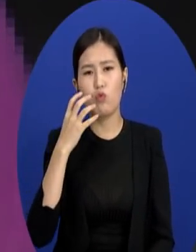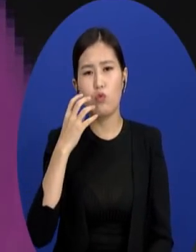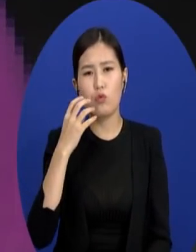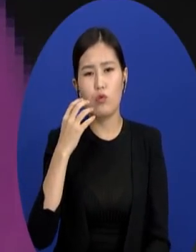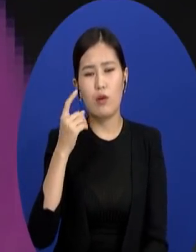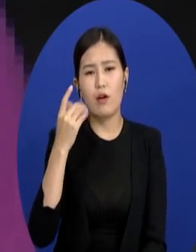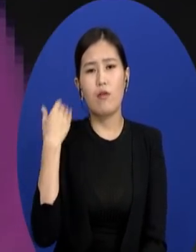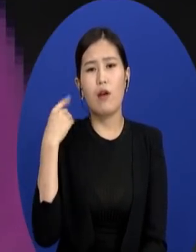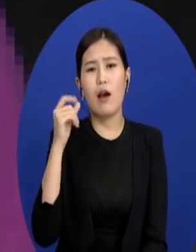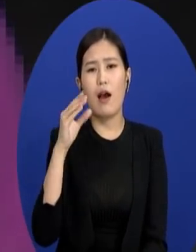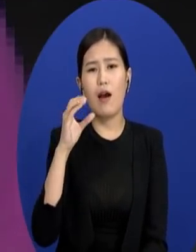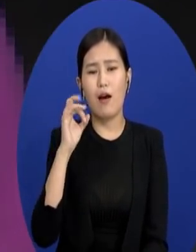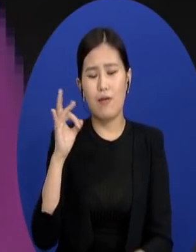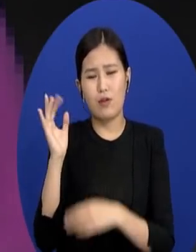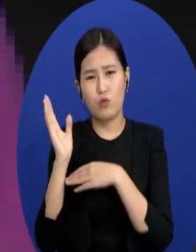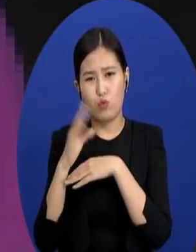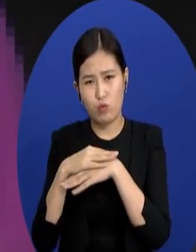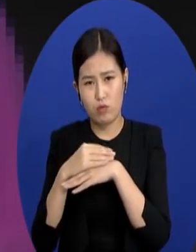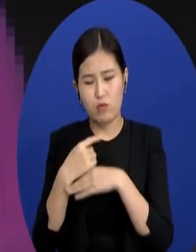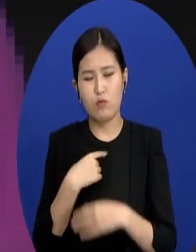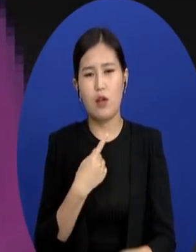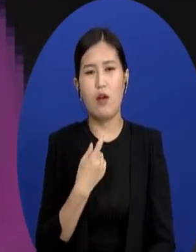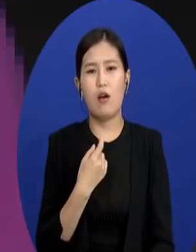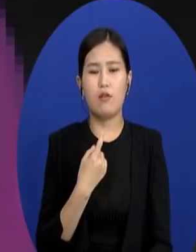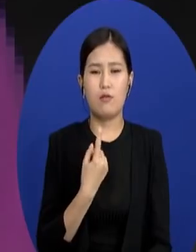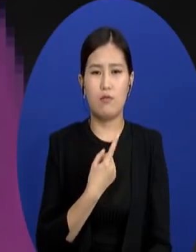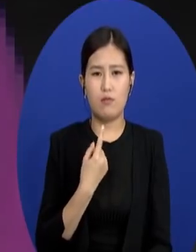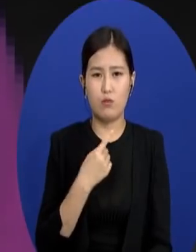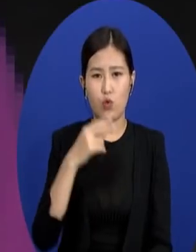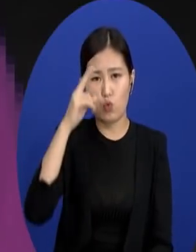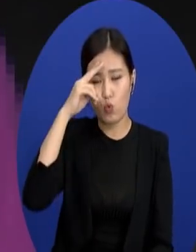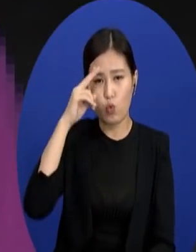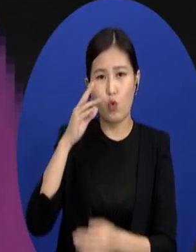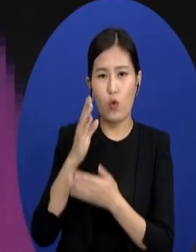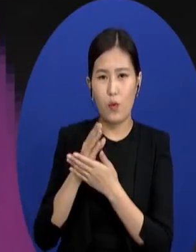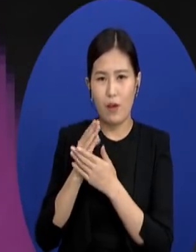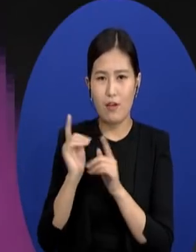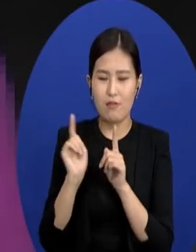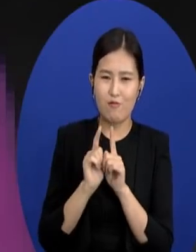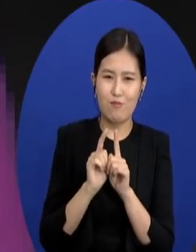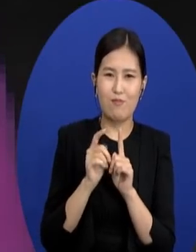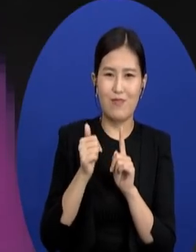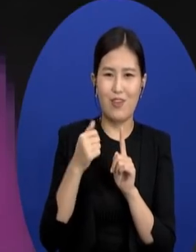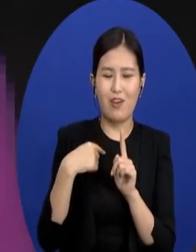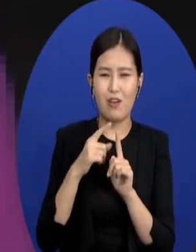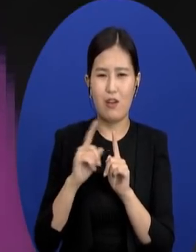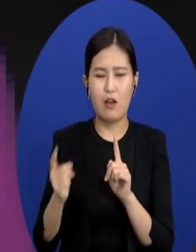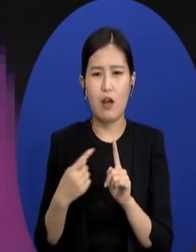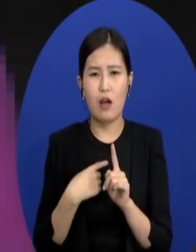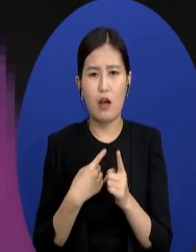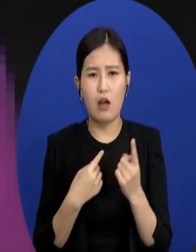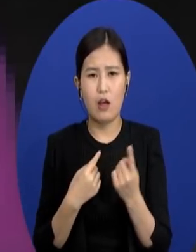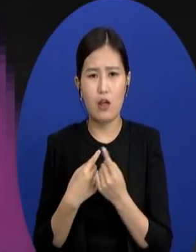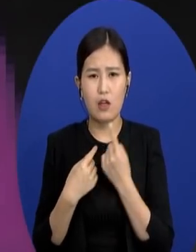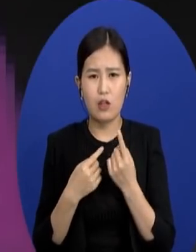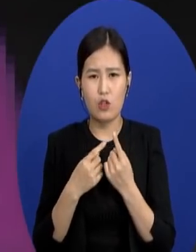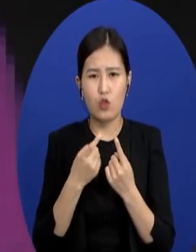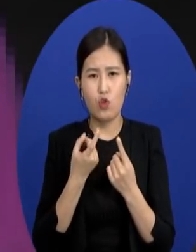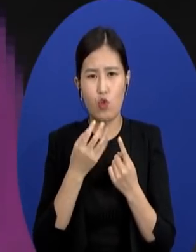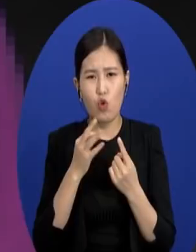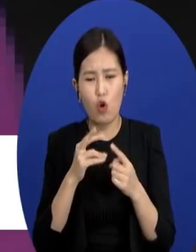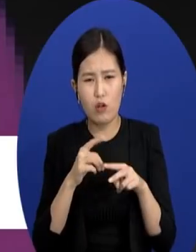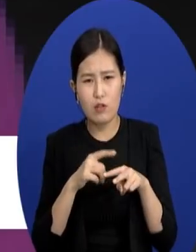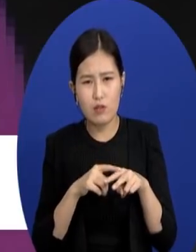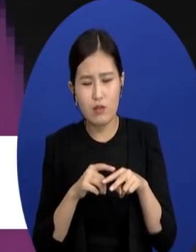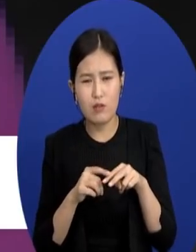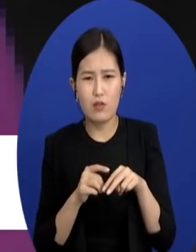улмаас тэгээд одоо ганцаараа л байж байгаа. Хүү айхтан бас оваад өгөл байдаг байсан да. Одоо ганцаараа болохоор чи бас хулгаар муудаад бас одоо